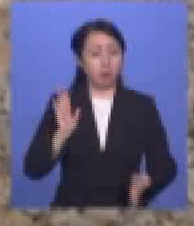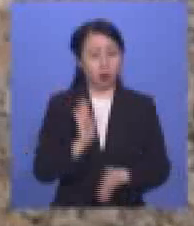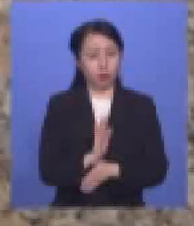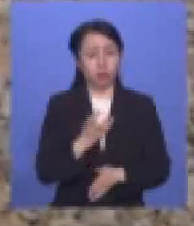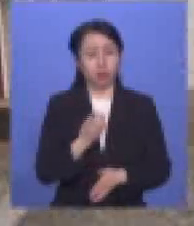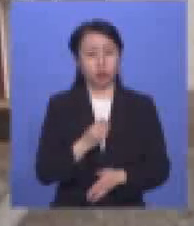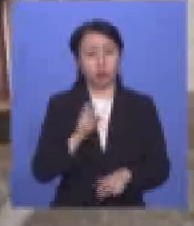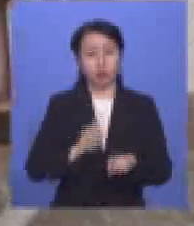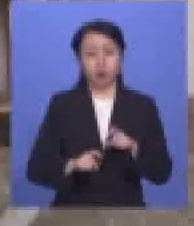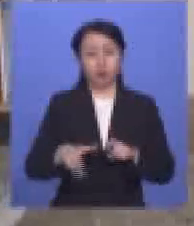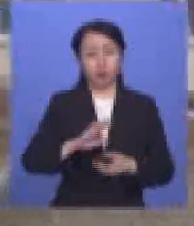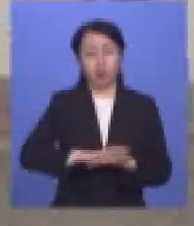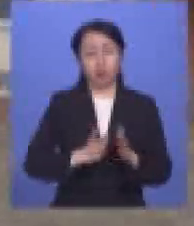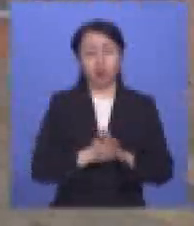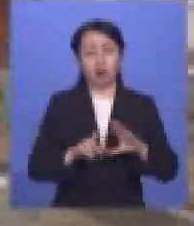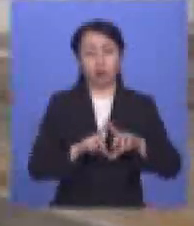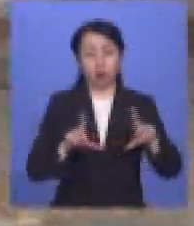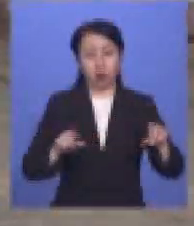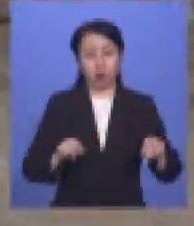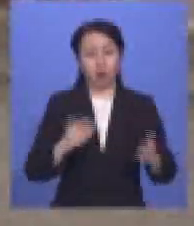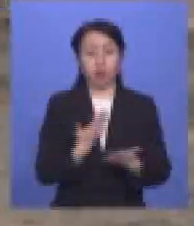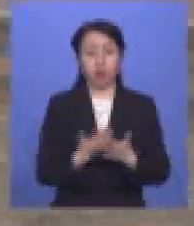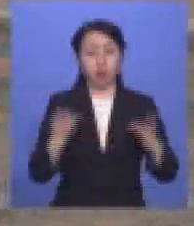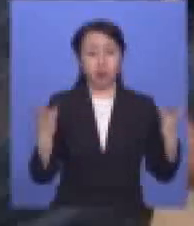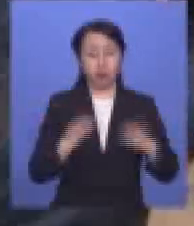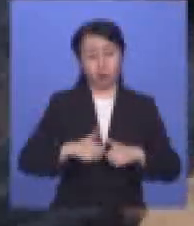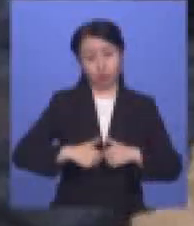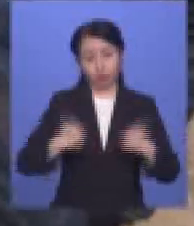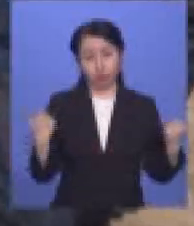раз пересмотреть все договоры по объектам и в случае необходимости